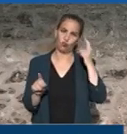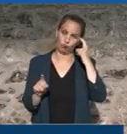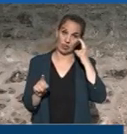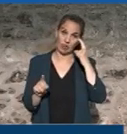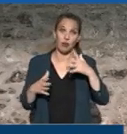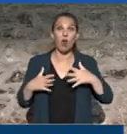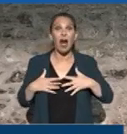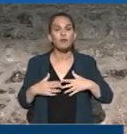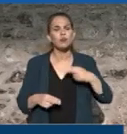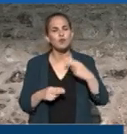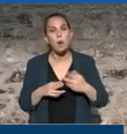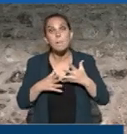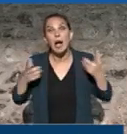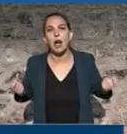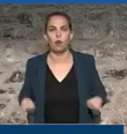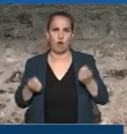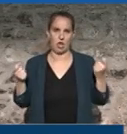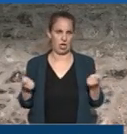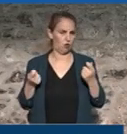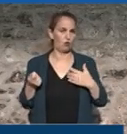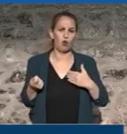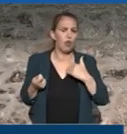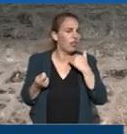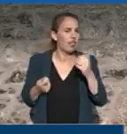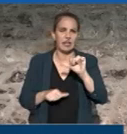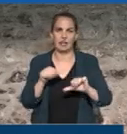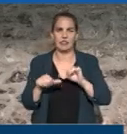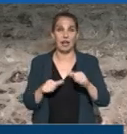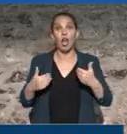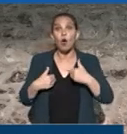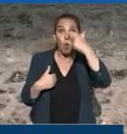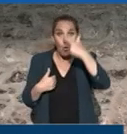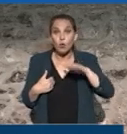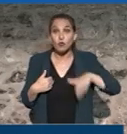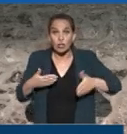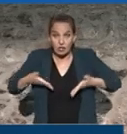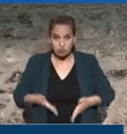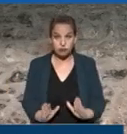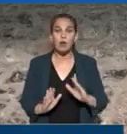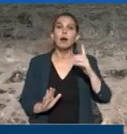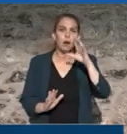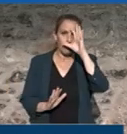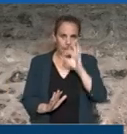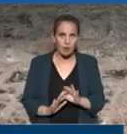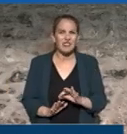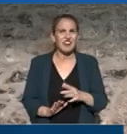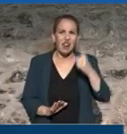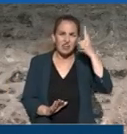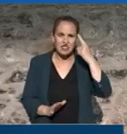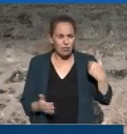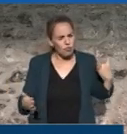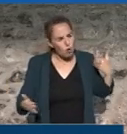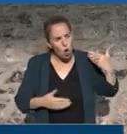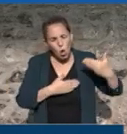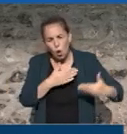έργο. Ας αναλογιστούμε όλοι, χρησιμοποιώ πρώτο πληθυντικό ως κριτικό, την τεράστια σημασία αυτού του έργου. Το φόρο αίματος, τον οποίο πληρώνουμε